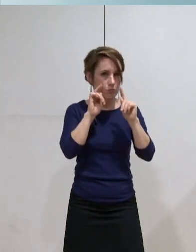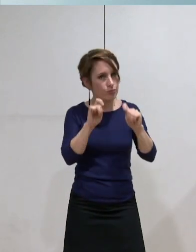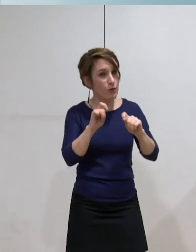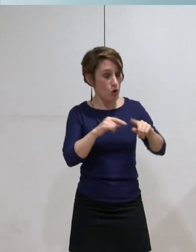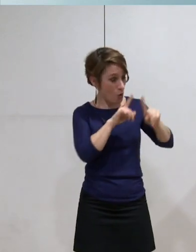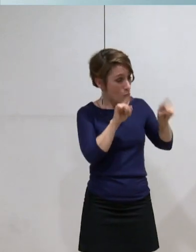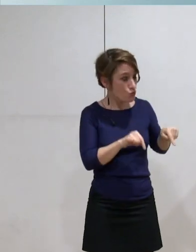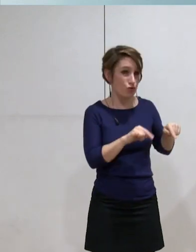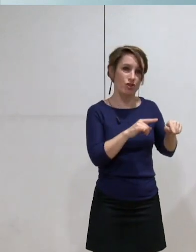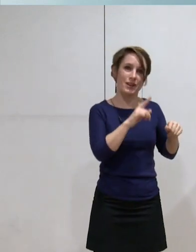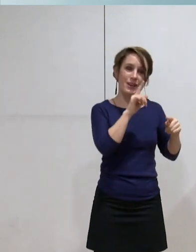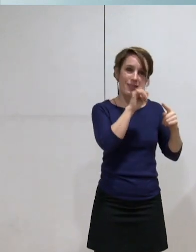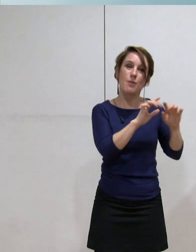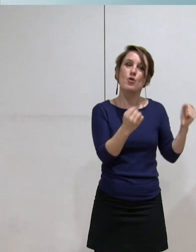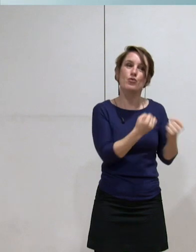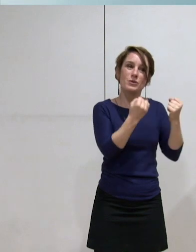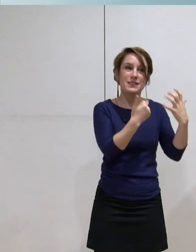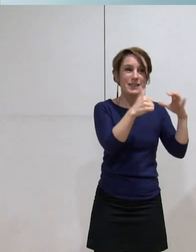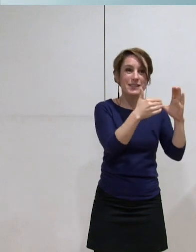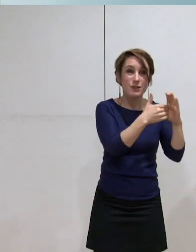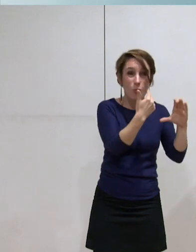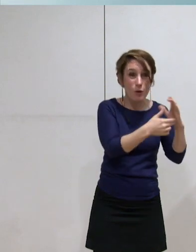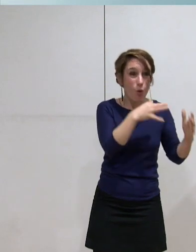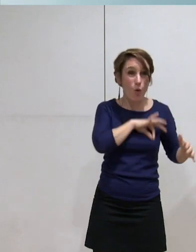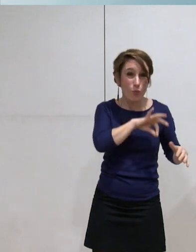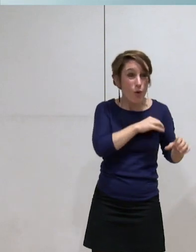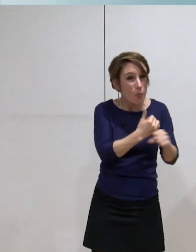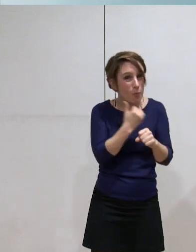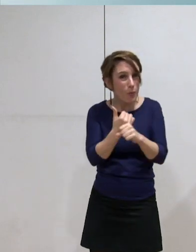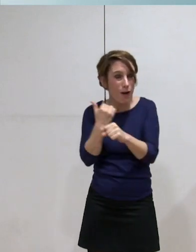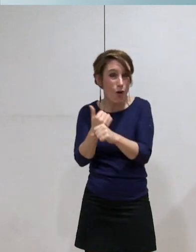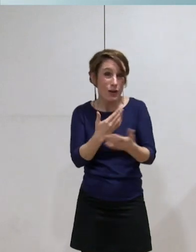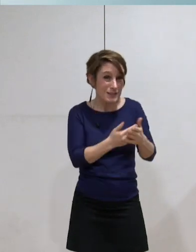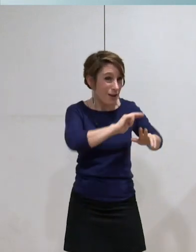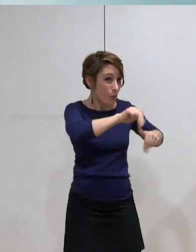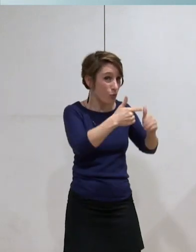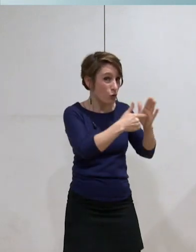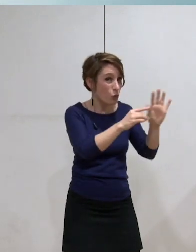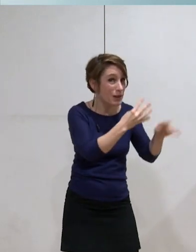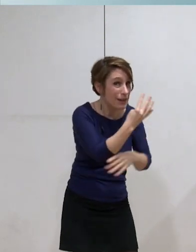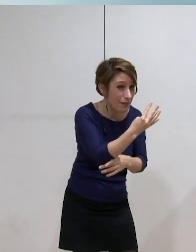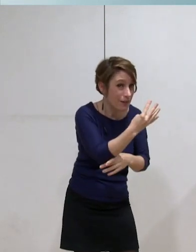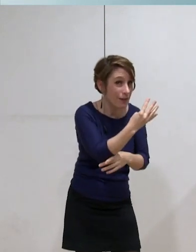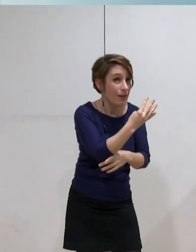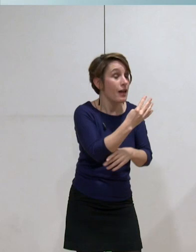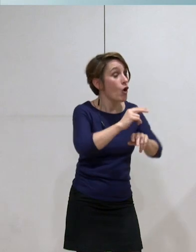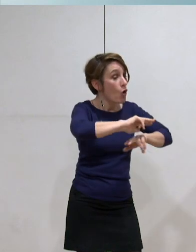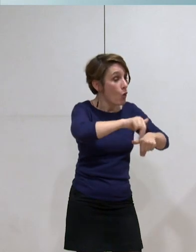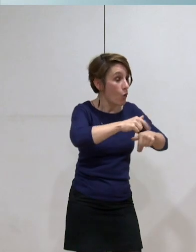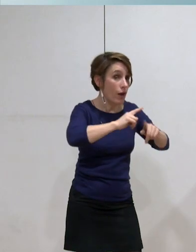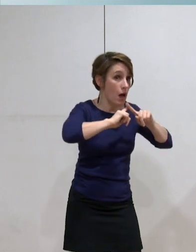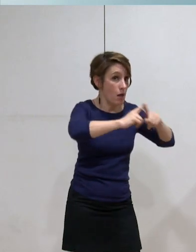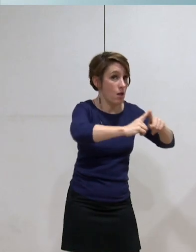budget de 600000 € cette recette de 600000 € par an signé en 2004 les renégociations du contrat avaient été